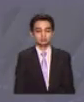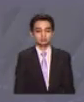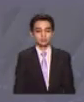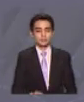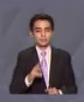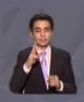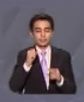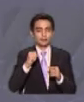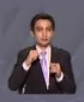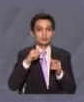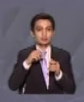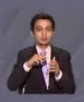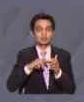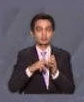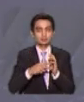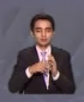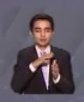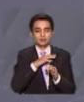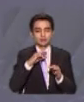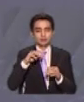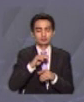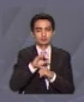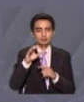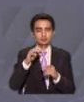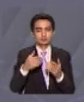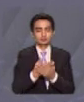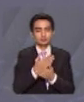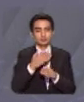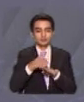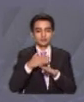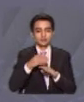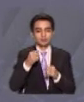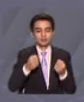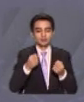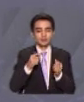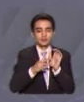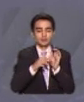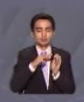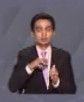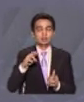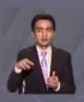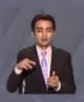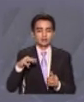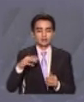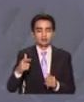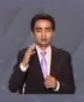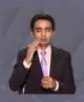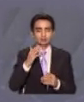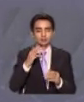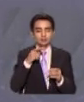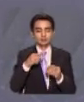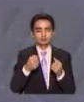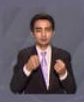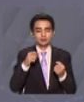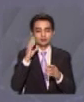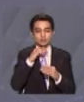На программу льготного автокредитования правительство направит дополнительно 8 миллиардов тенге. Автомобили отечественной сборки можно